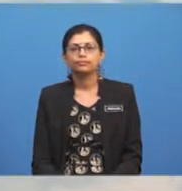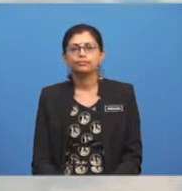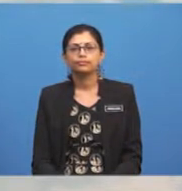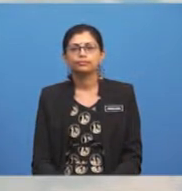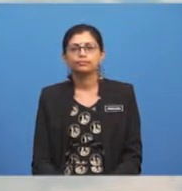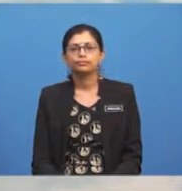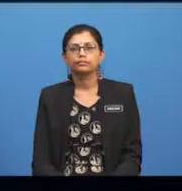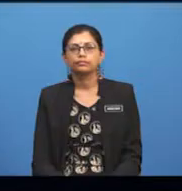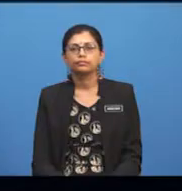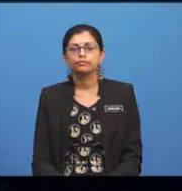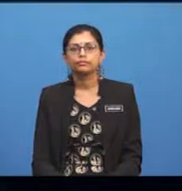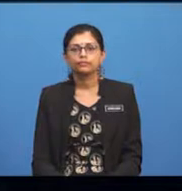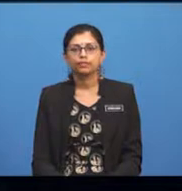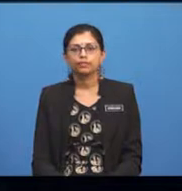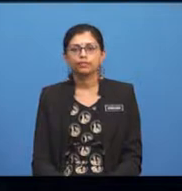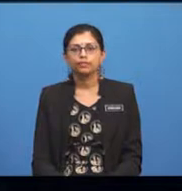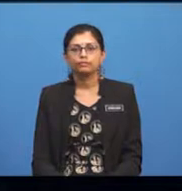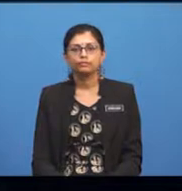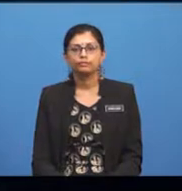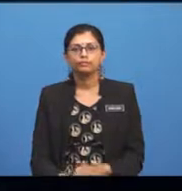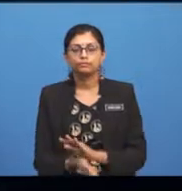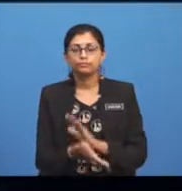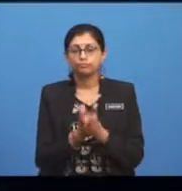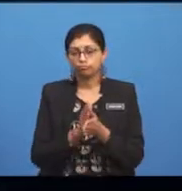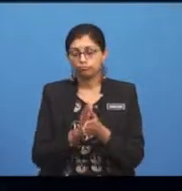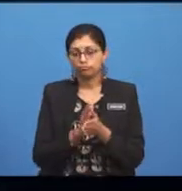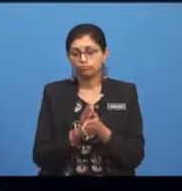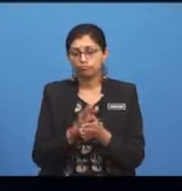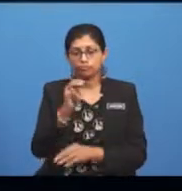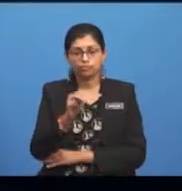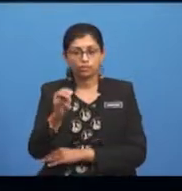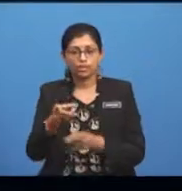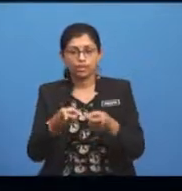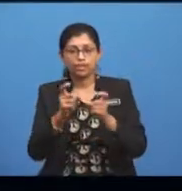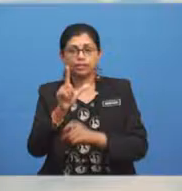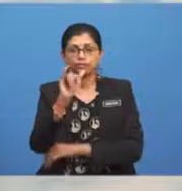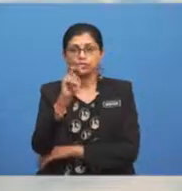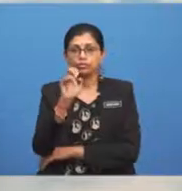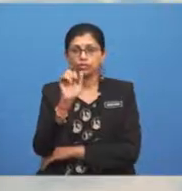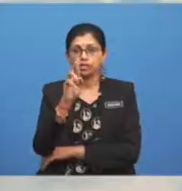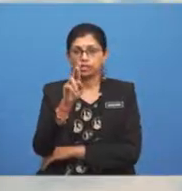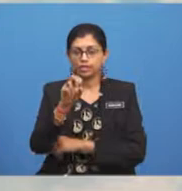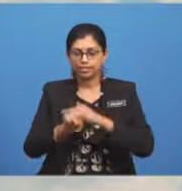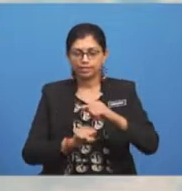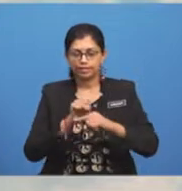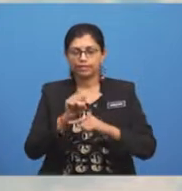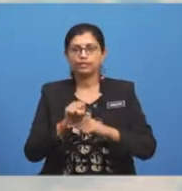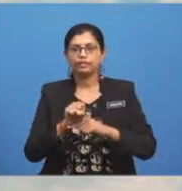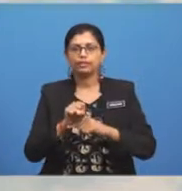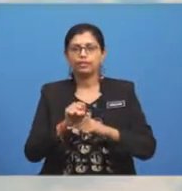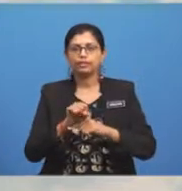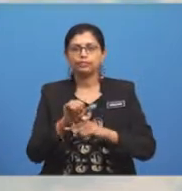orbit. Jadi murid-murid, laju linear satelit adalah V sama